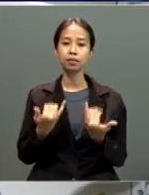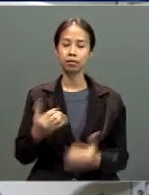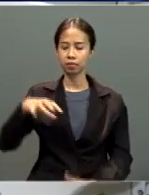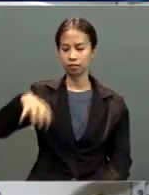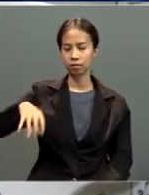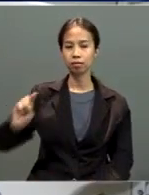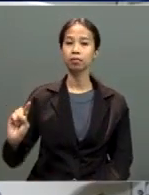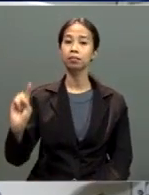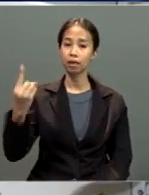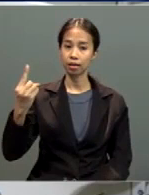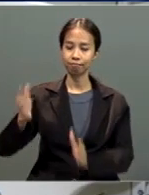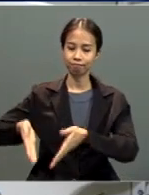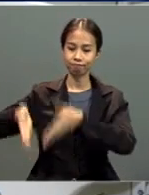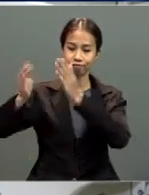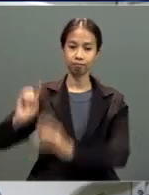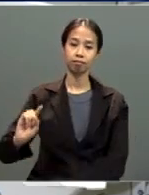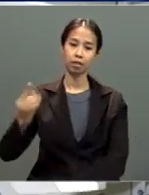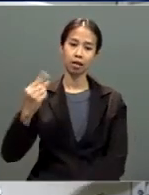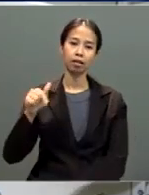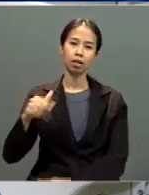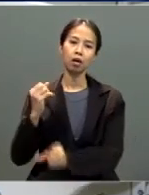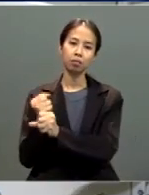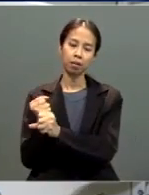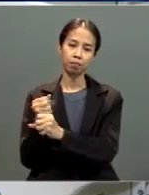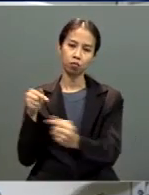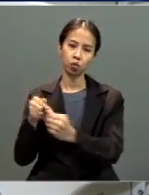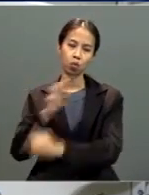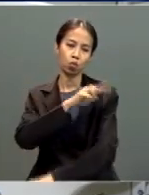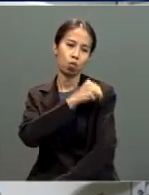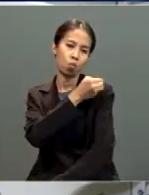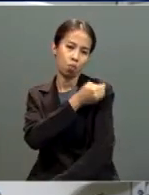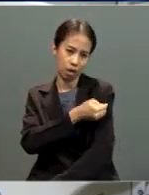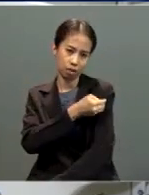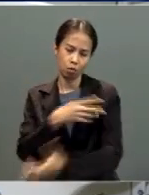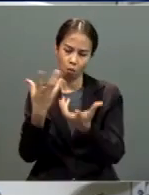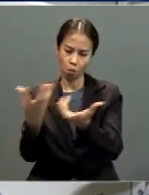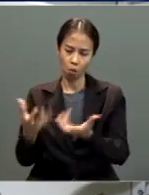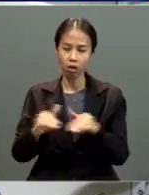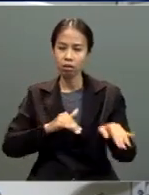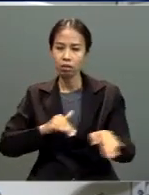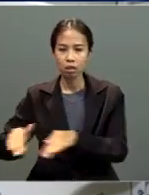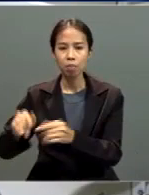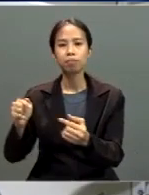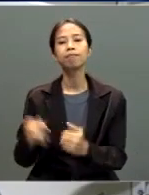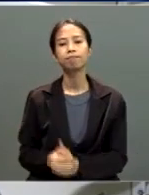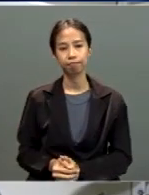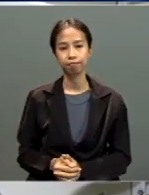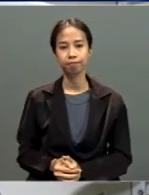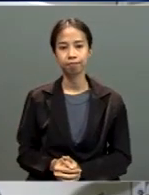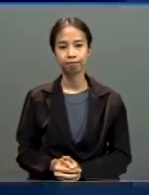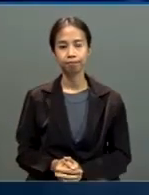างโรงพยาบาลที่มีการปรับใช้เป็นโรงพยาบาลสนามซึ่งมีการติดตั้งอุปกรณ์ให้พร้อมใช้งานได้แล้วครับ